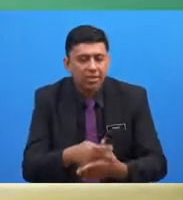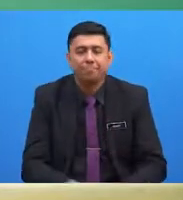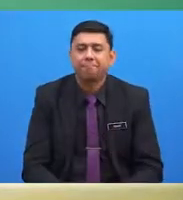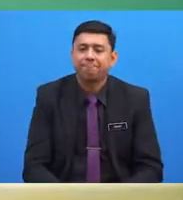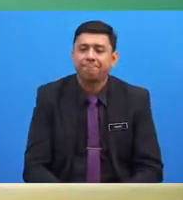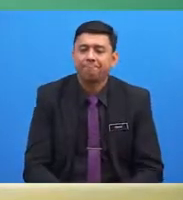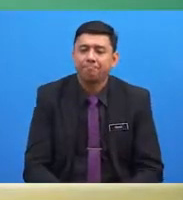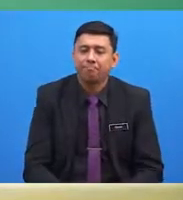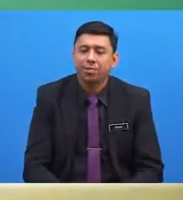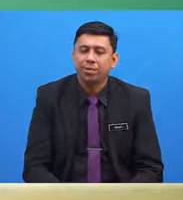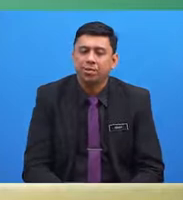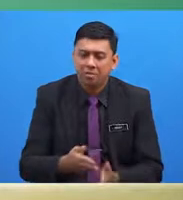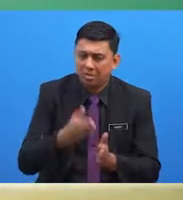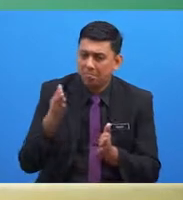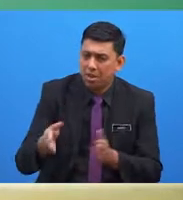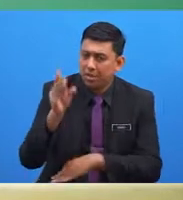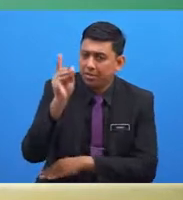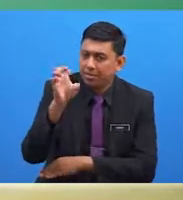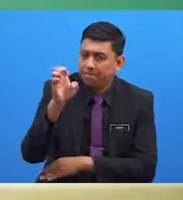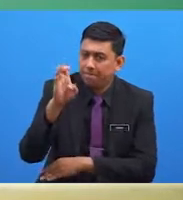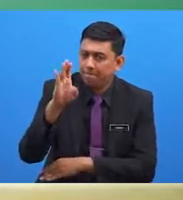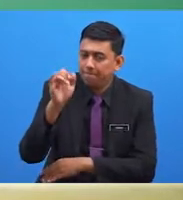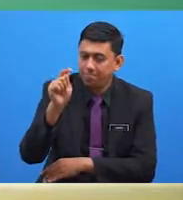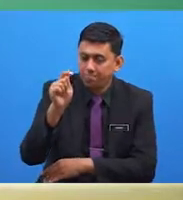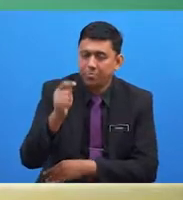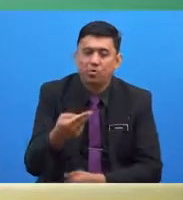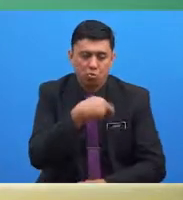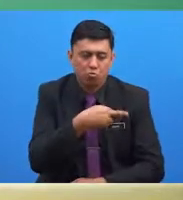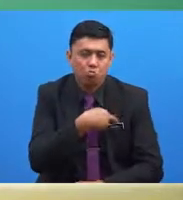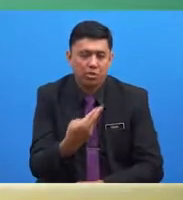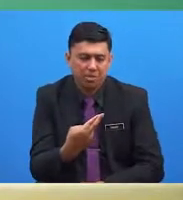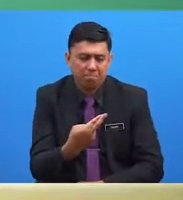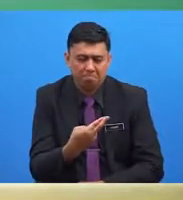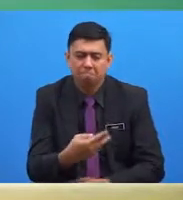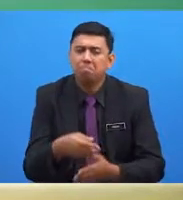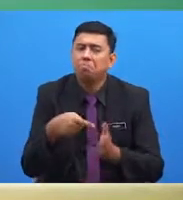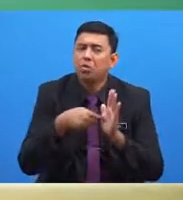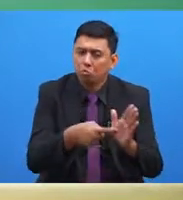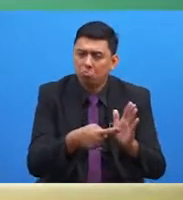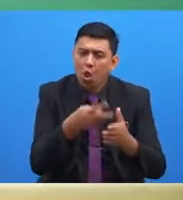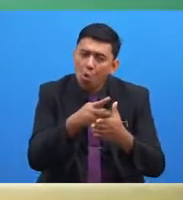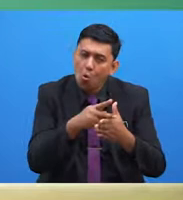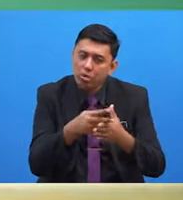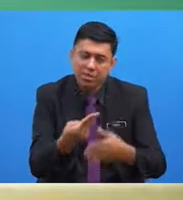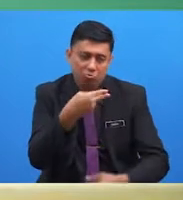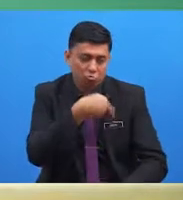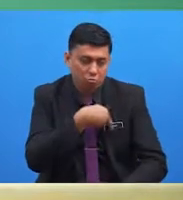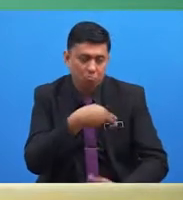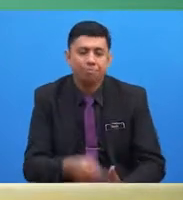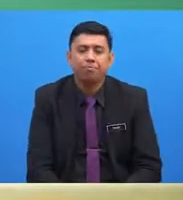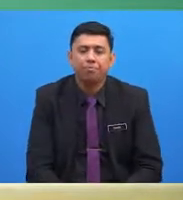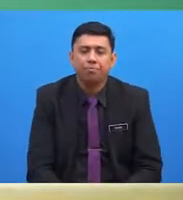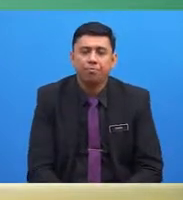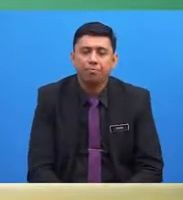Butiran akaun semasa di sebelah debit akaun pengasingan untung rugi menunjukkan kongsi untung. Sebaliknya,